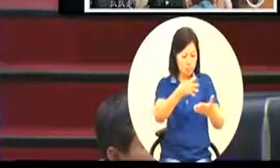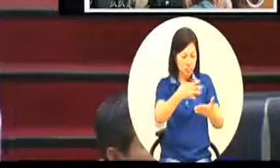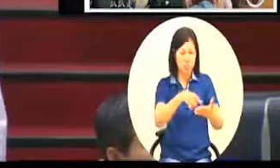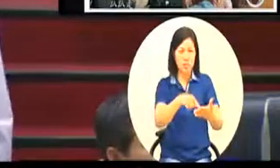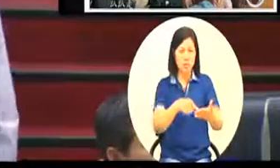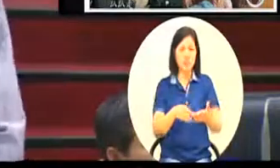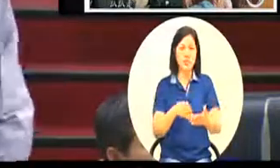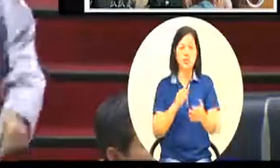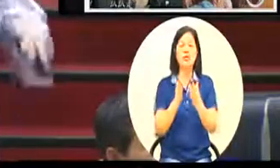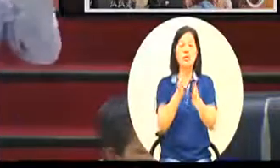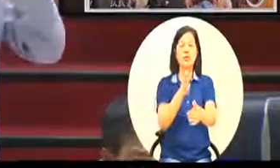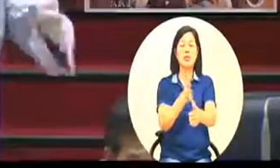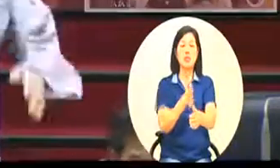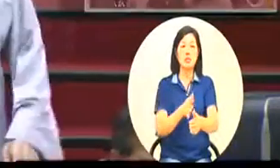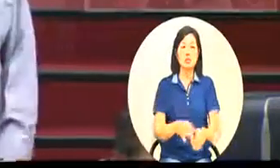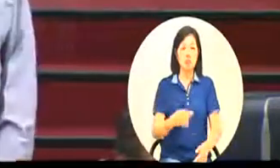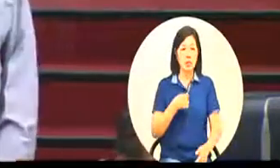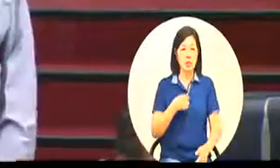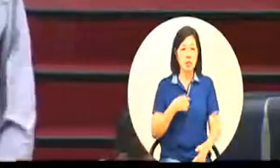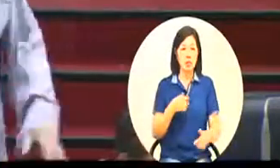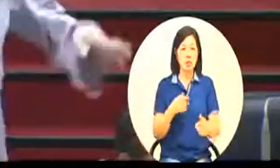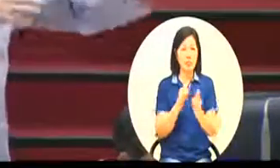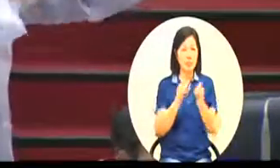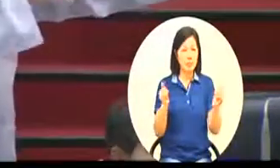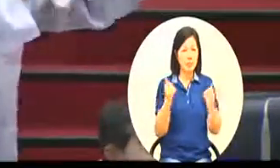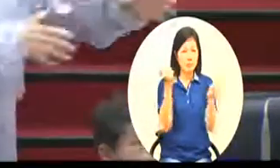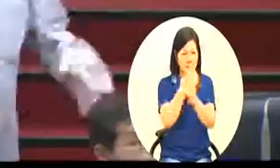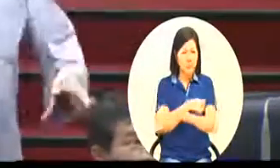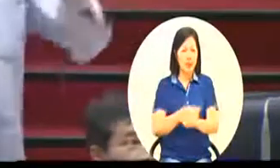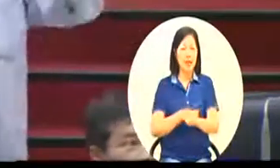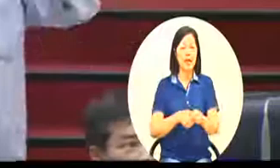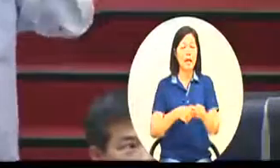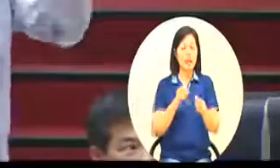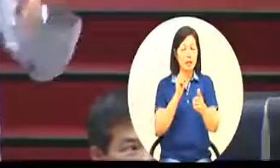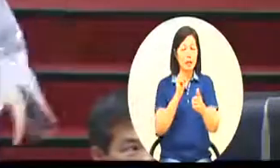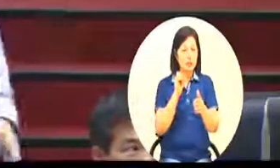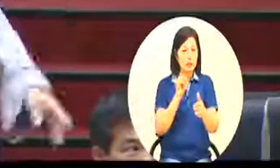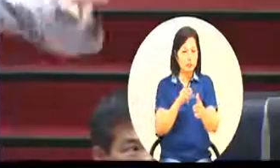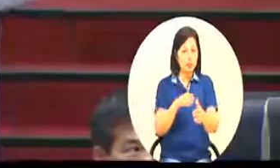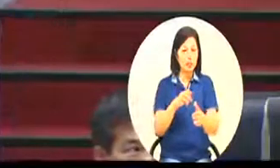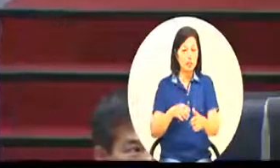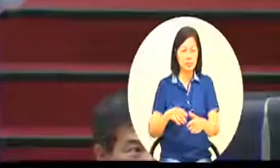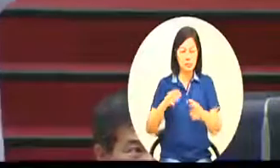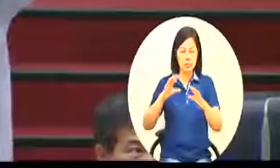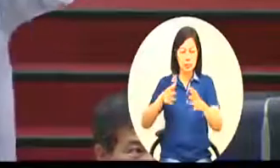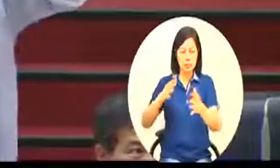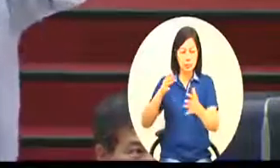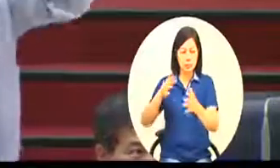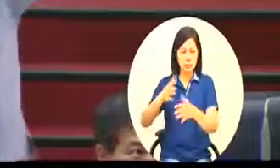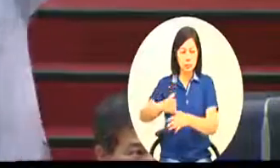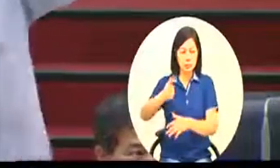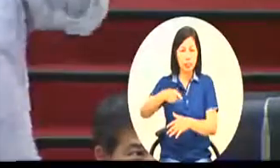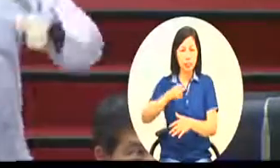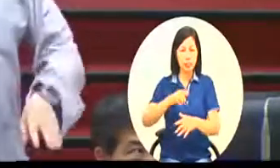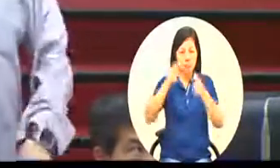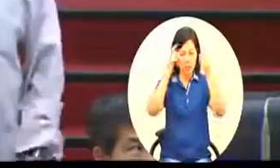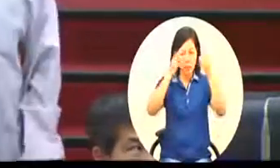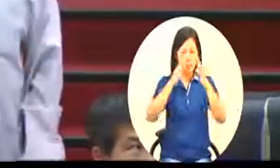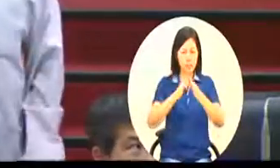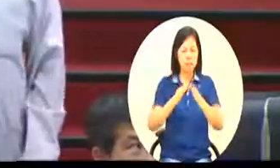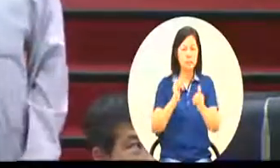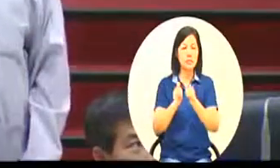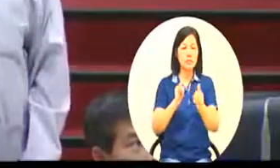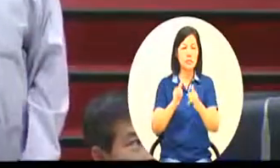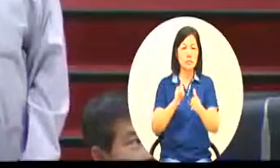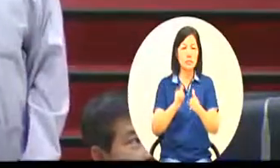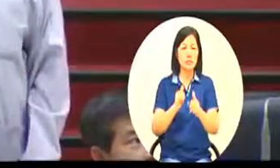嘞。本色是民代，咱的总统是高雄市的市民，帮我上中间做判三当